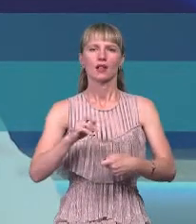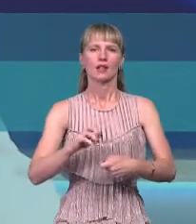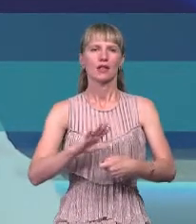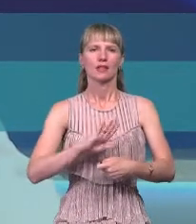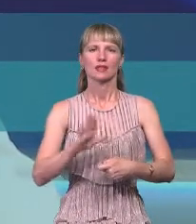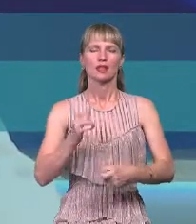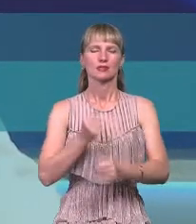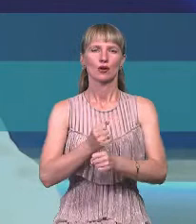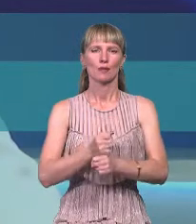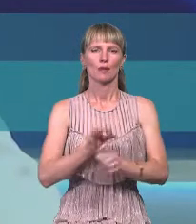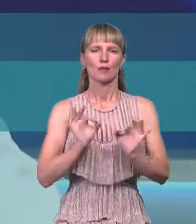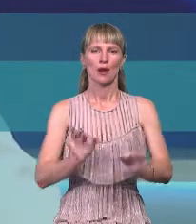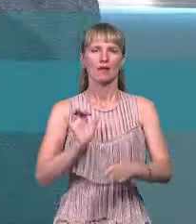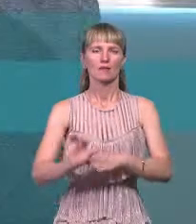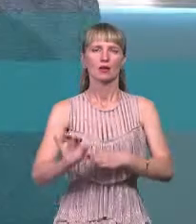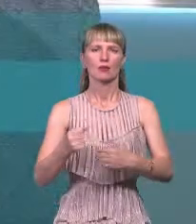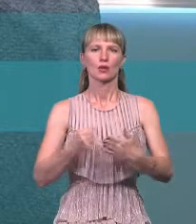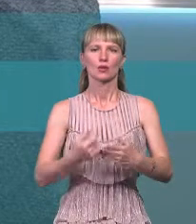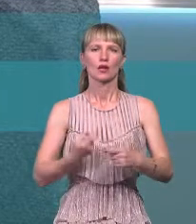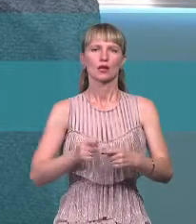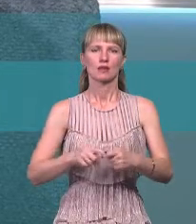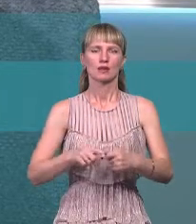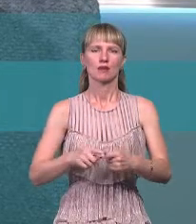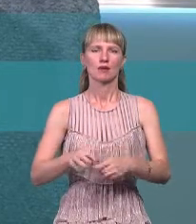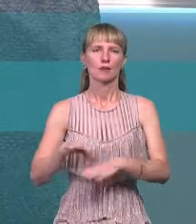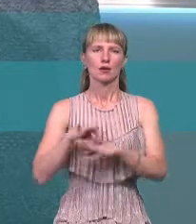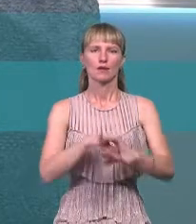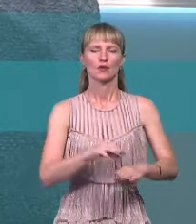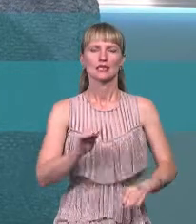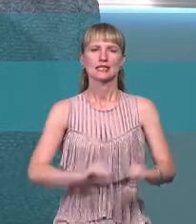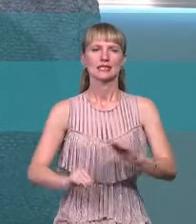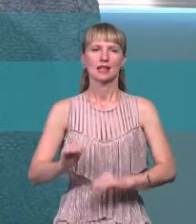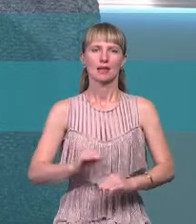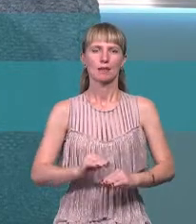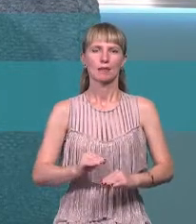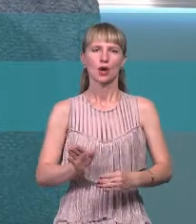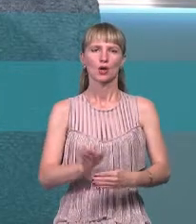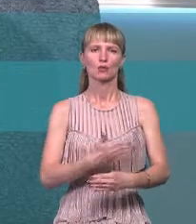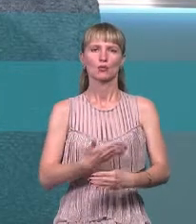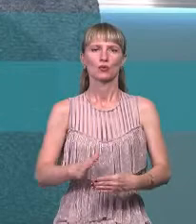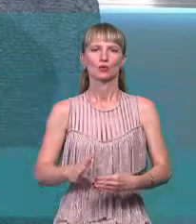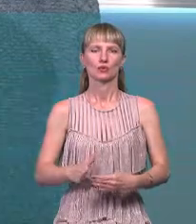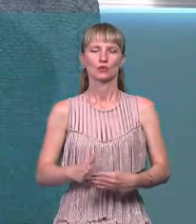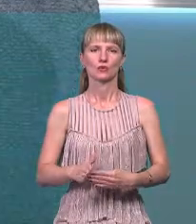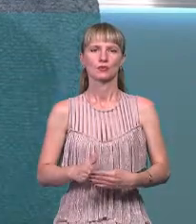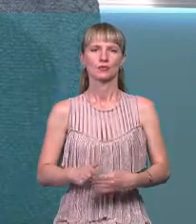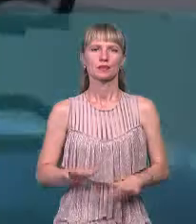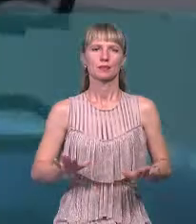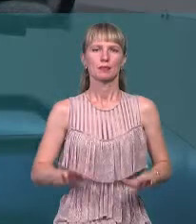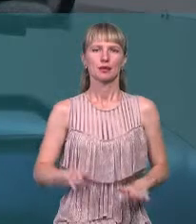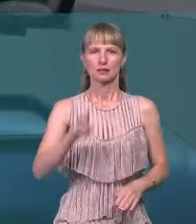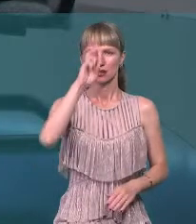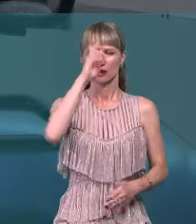налагодили виробництво. До цього ж доводить система розподілу місць